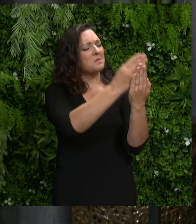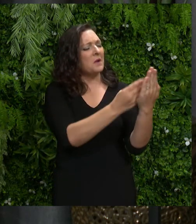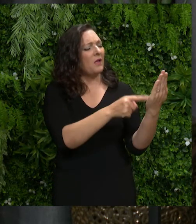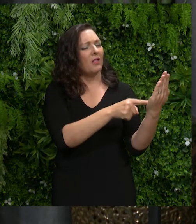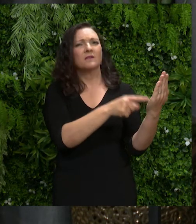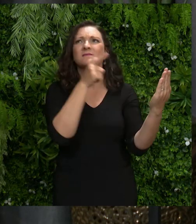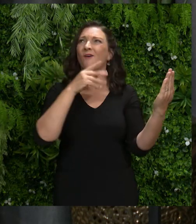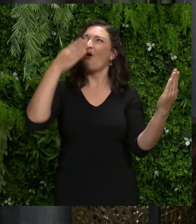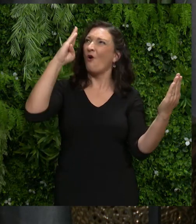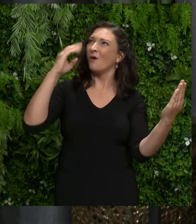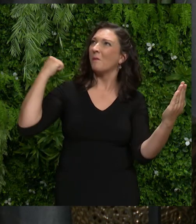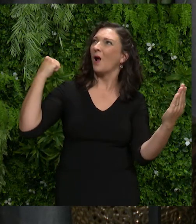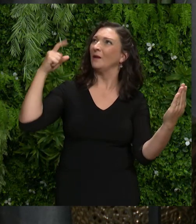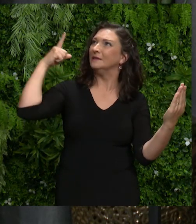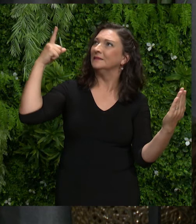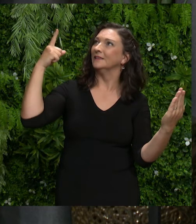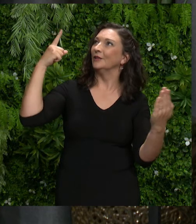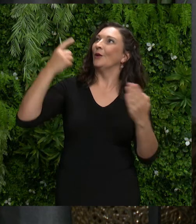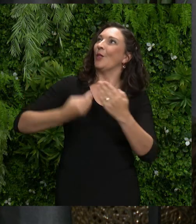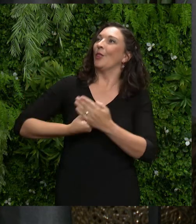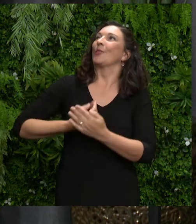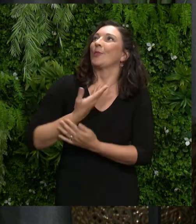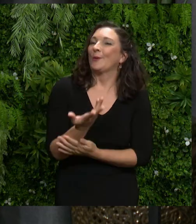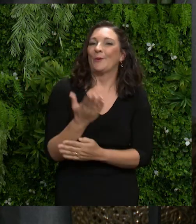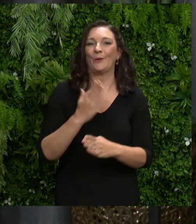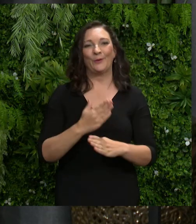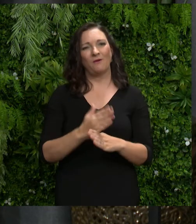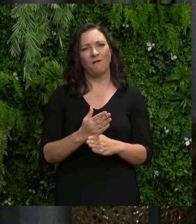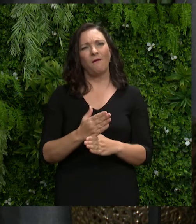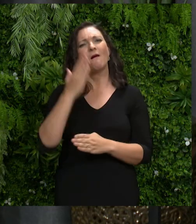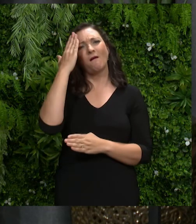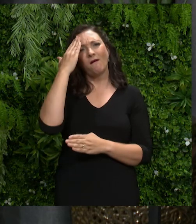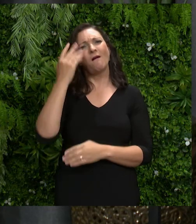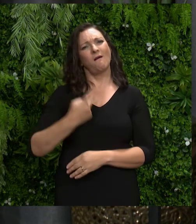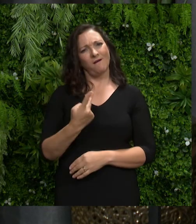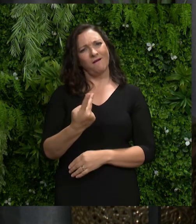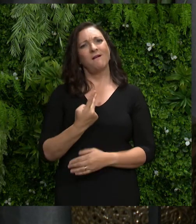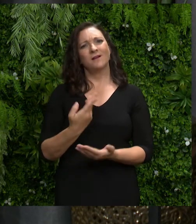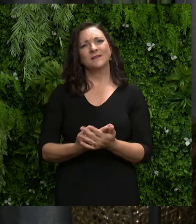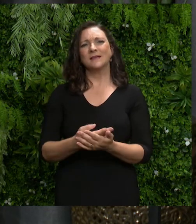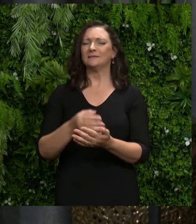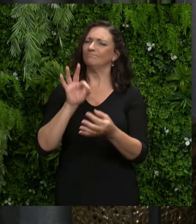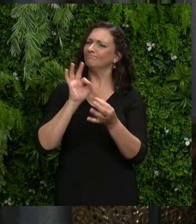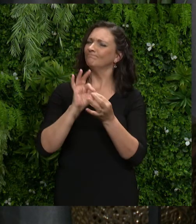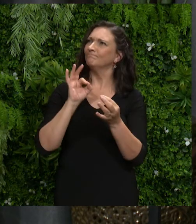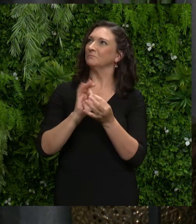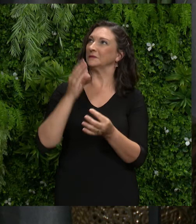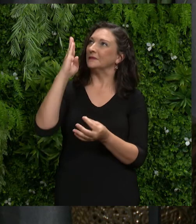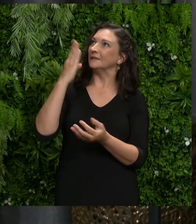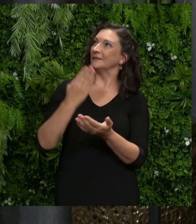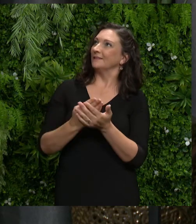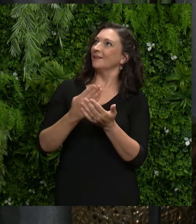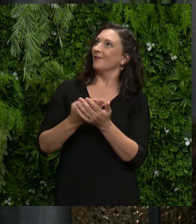sê, dat die Here se krag deur ons sal werk, dan kan ek en jy weet, daar is eintlik 'n baie spesifieke